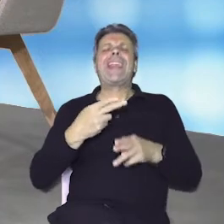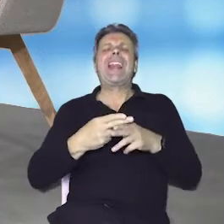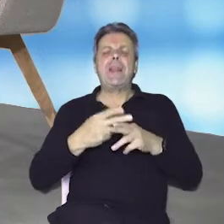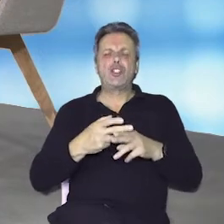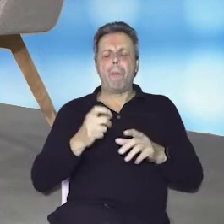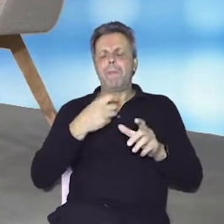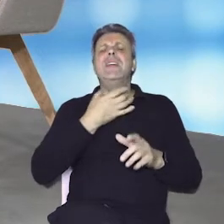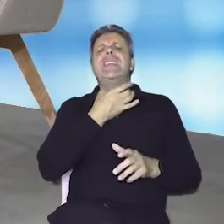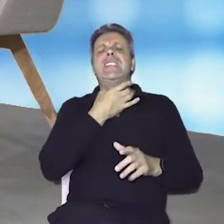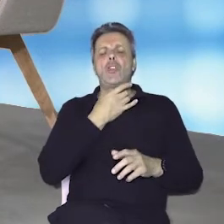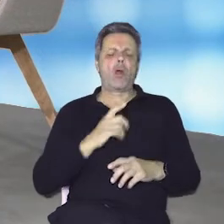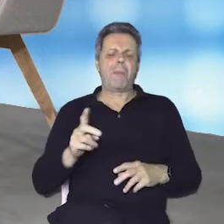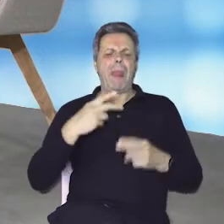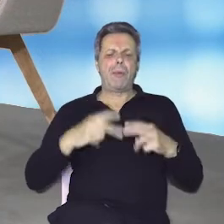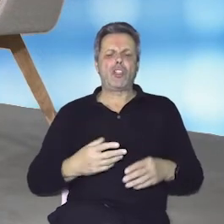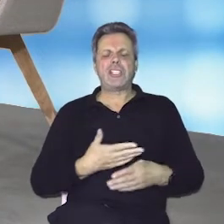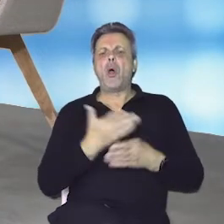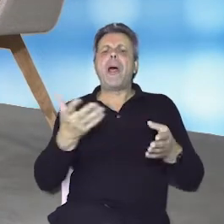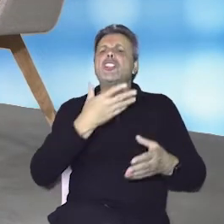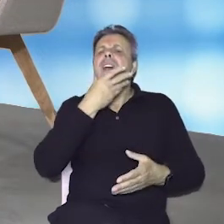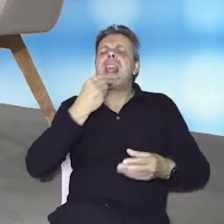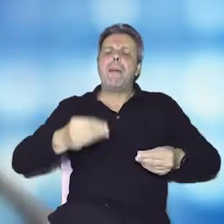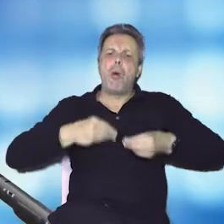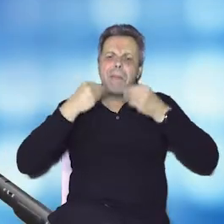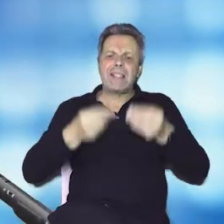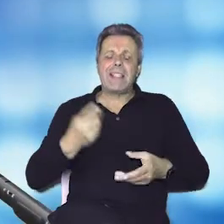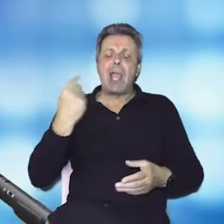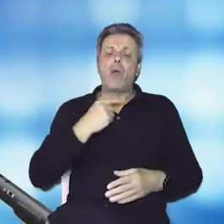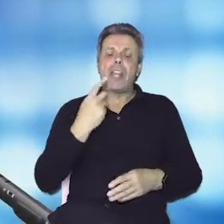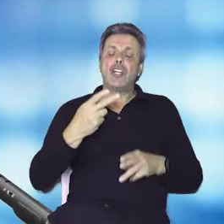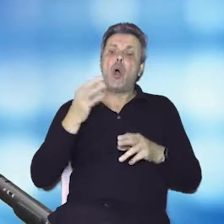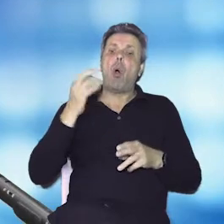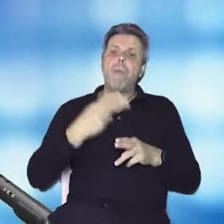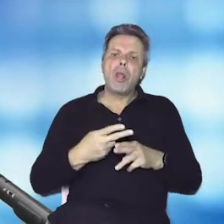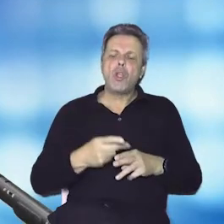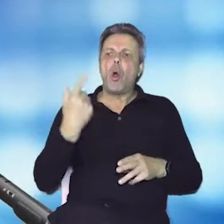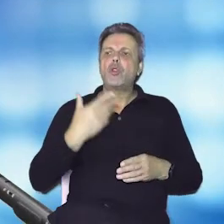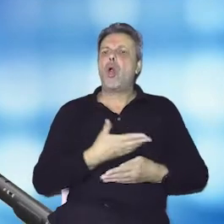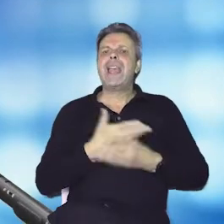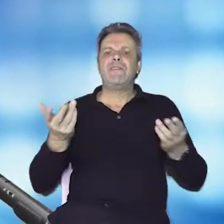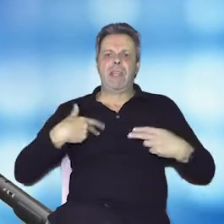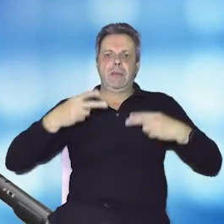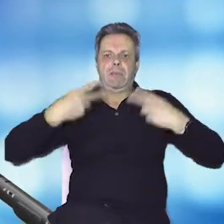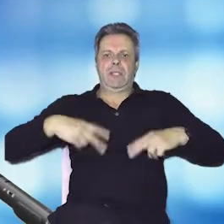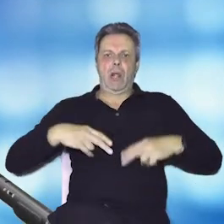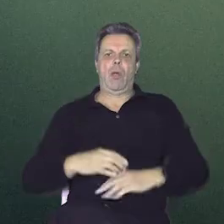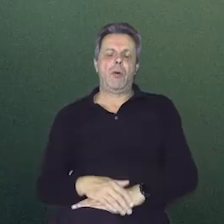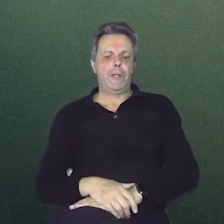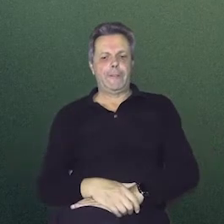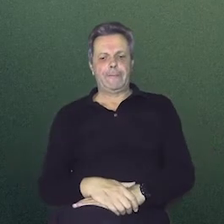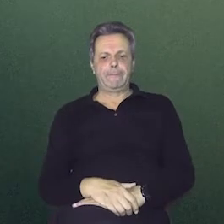citologijom. Ne bojte se, sve će nam lijepo objasniti, iako je riječ o bolesti od koje svi strahujemo.